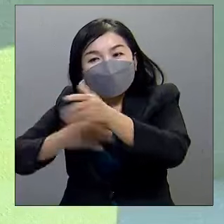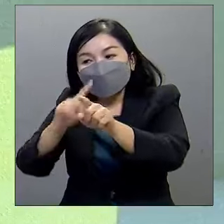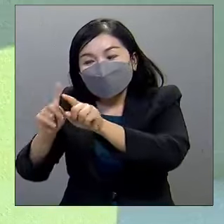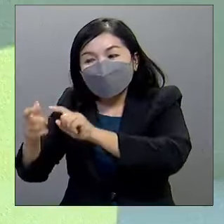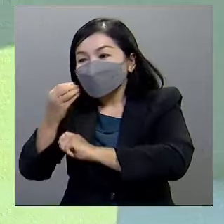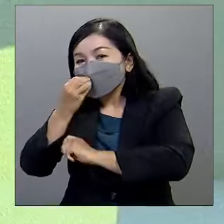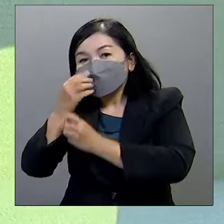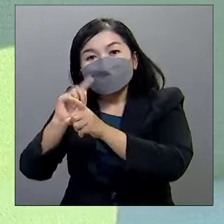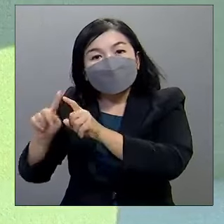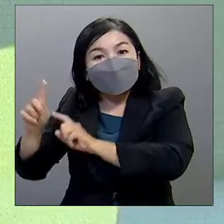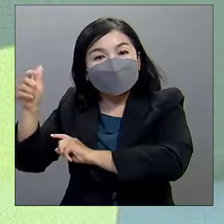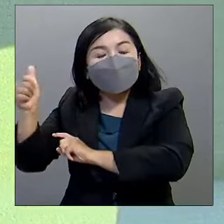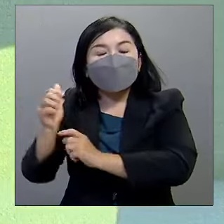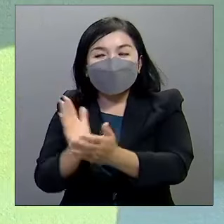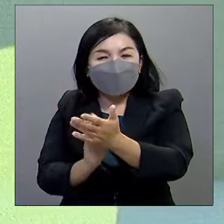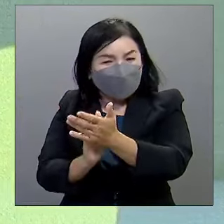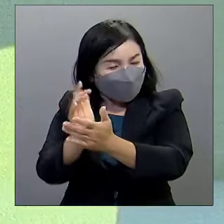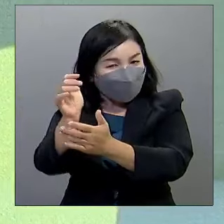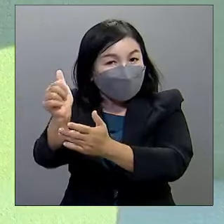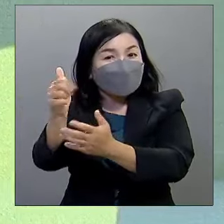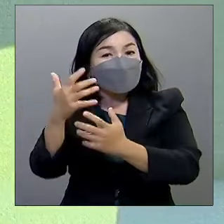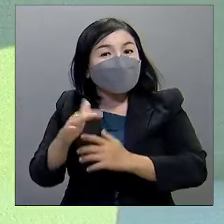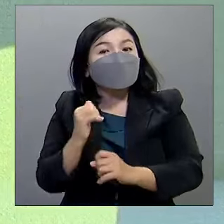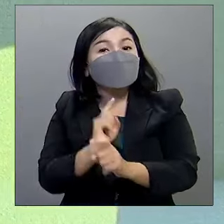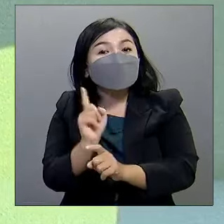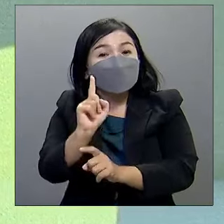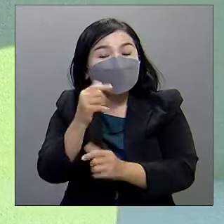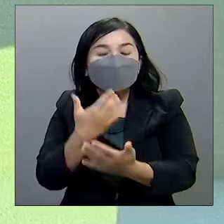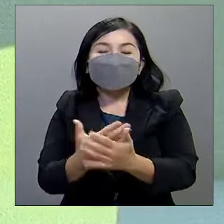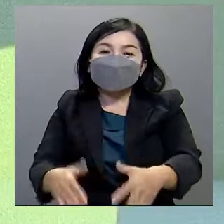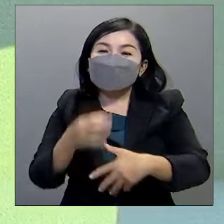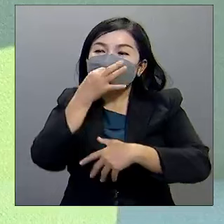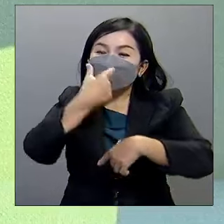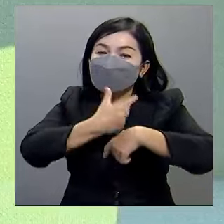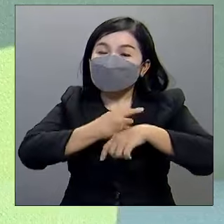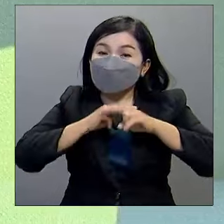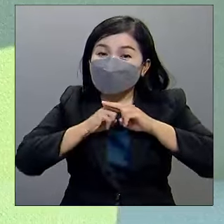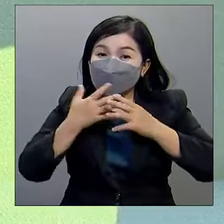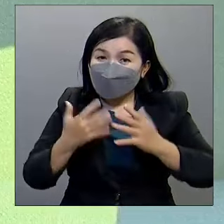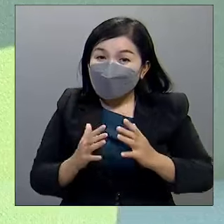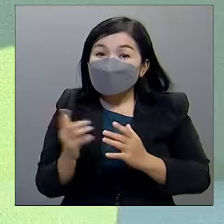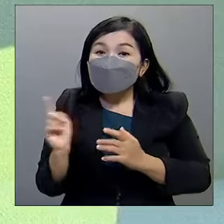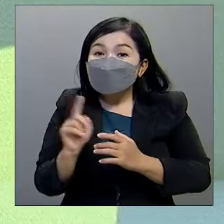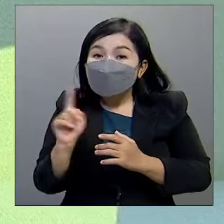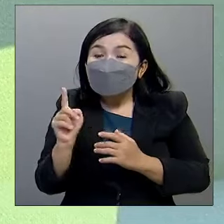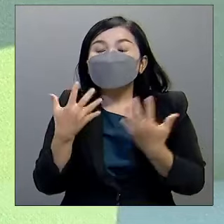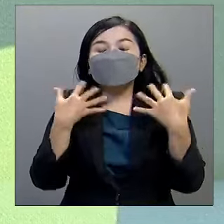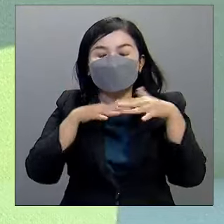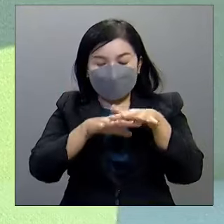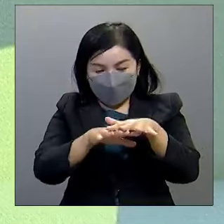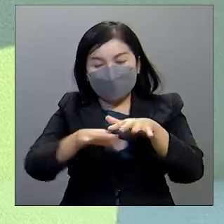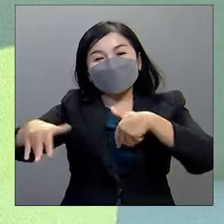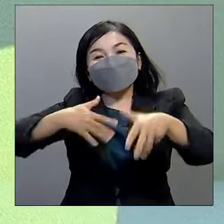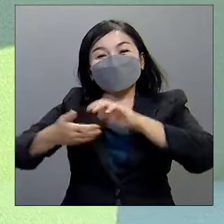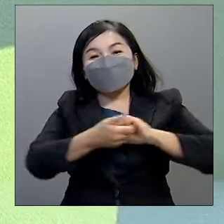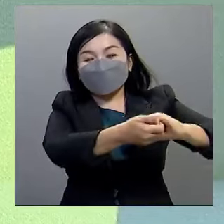คัญนะคะคุณต้องบอกว่าที่ชื่นชมนั่นก็คือนอกเหนือจากจะสร้างรายได้สร้างอาชีพให้กับตัวเองแล้วยังมองถึงเรื่องของการมีส่วนร่วมของชุมชนอย่